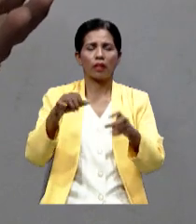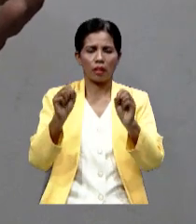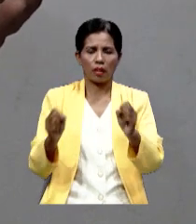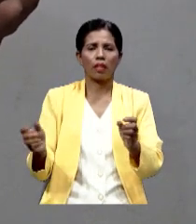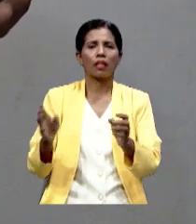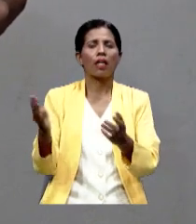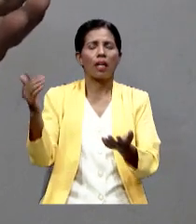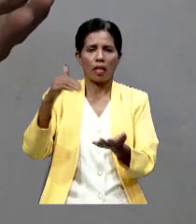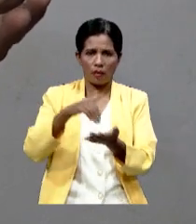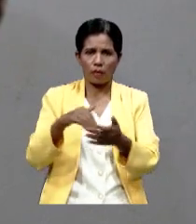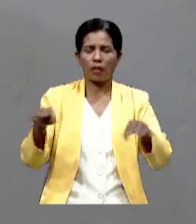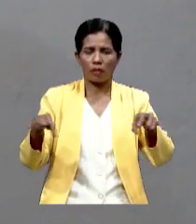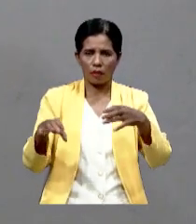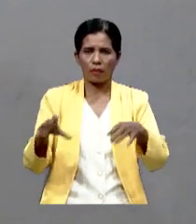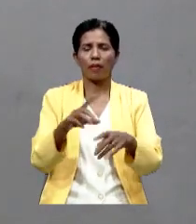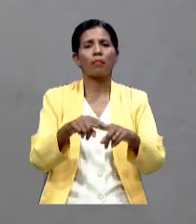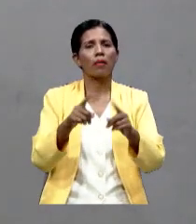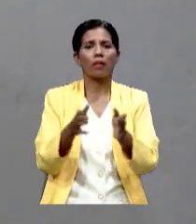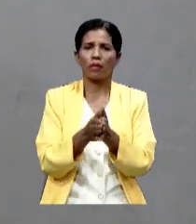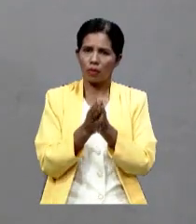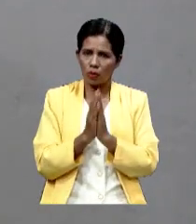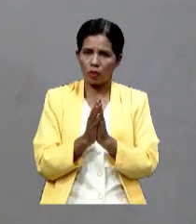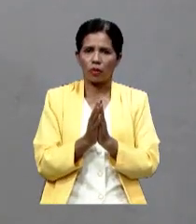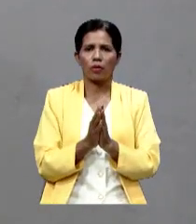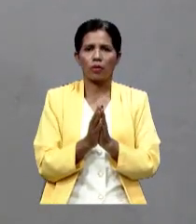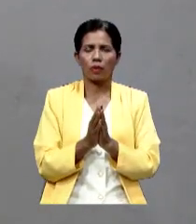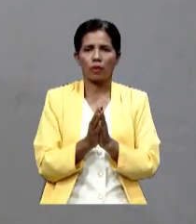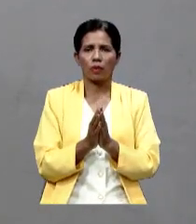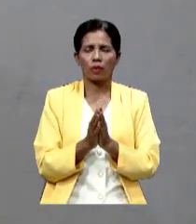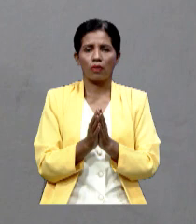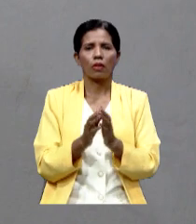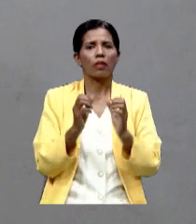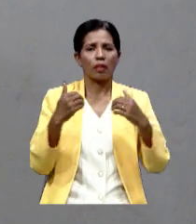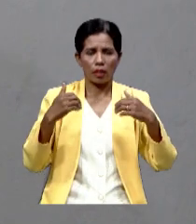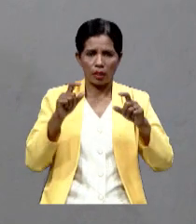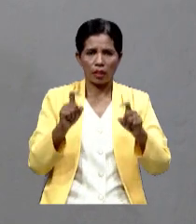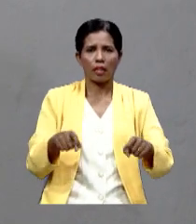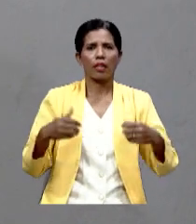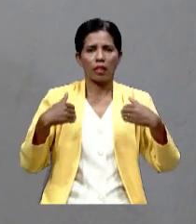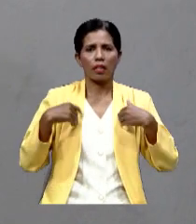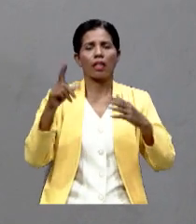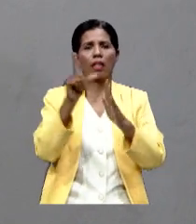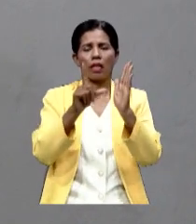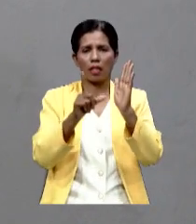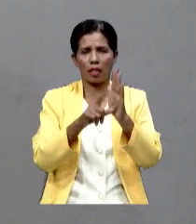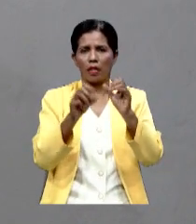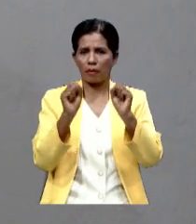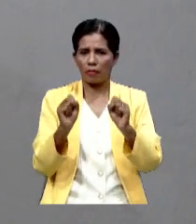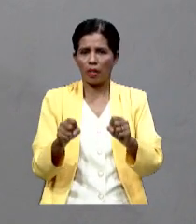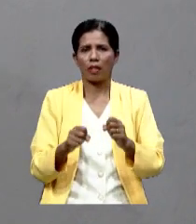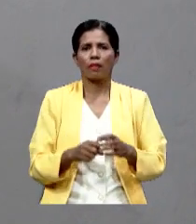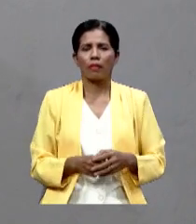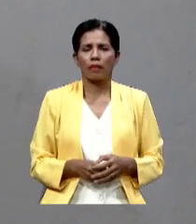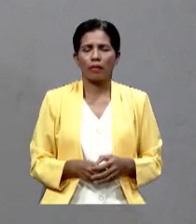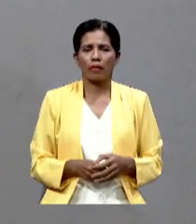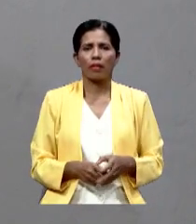fali, sirabe prosesune kreativa fali, mebe husuk mos para tenki elei ruma nebe maka bele